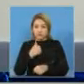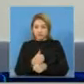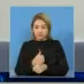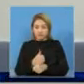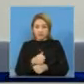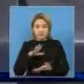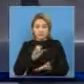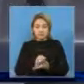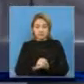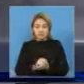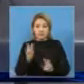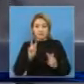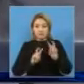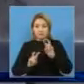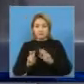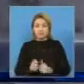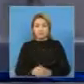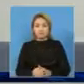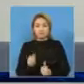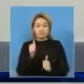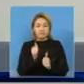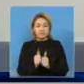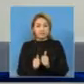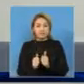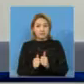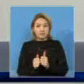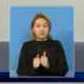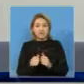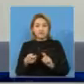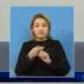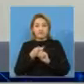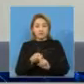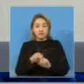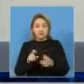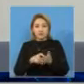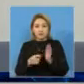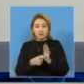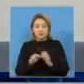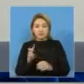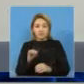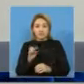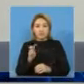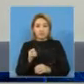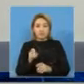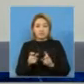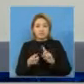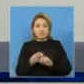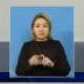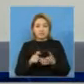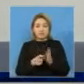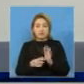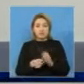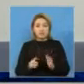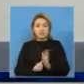которая занимается этими исследованиями. В частности, вирусологическая лаборатория и бактериологическая лаборатория.